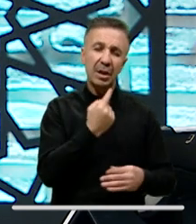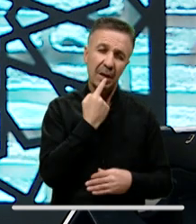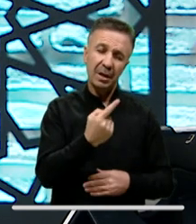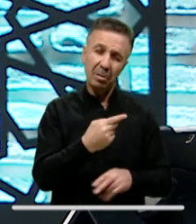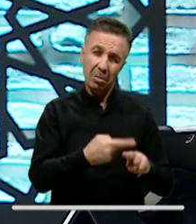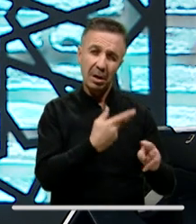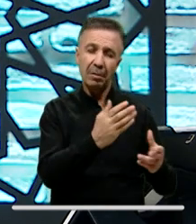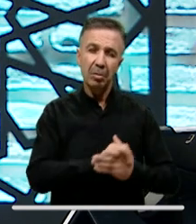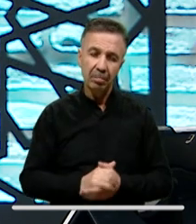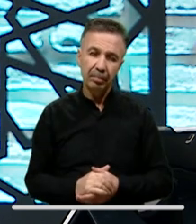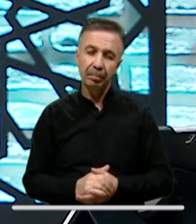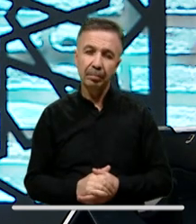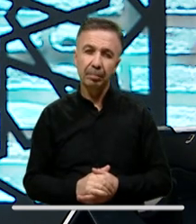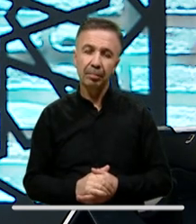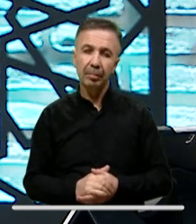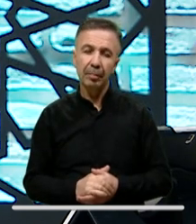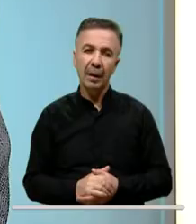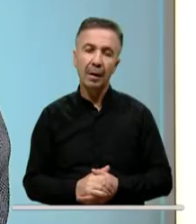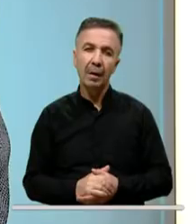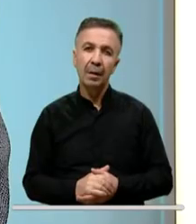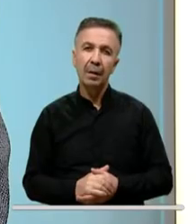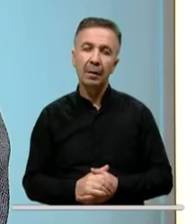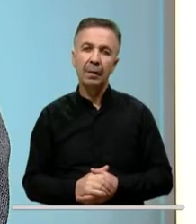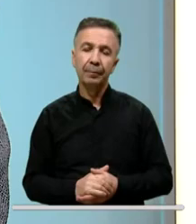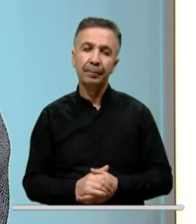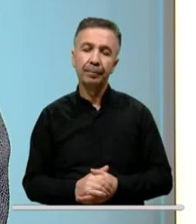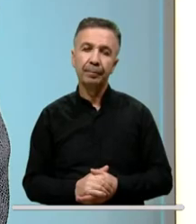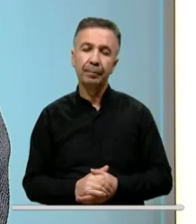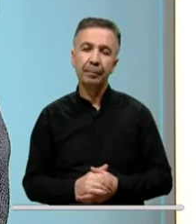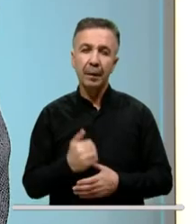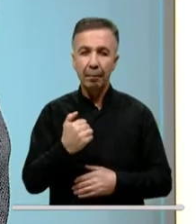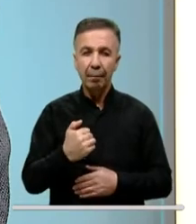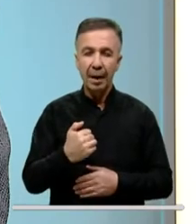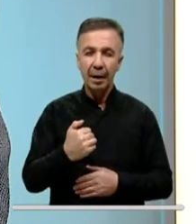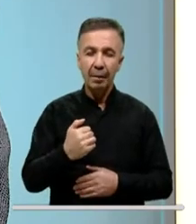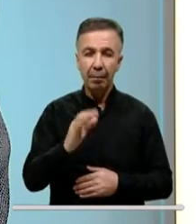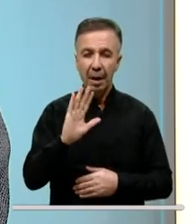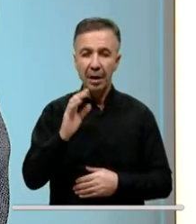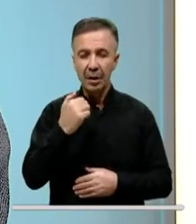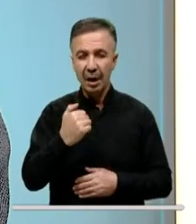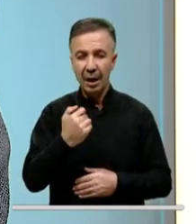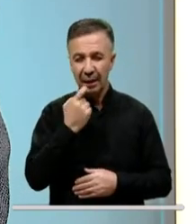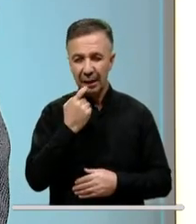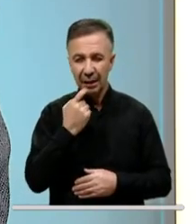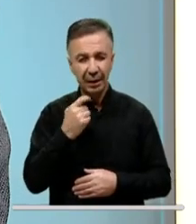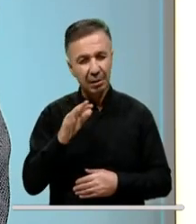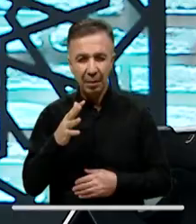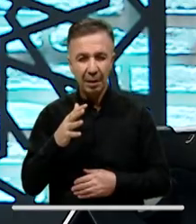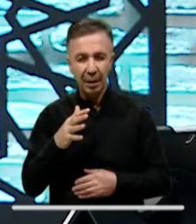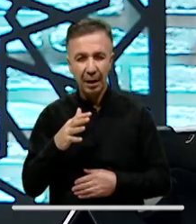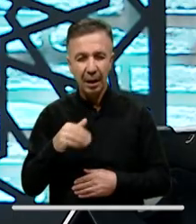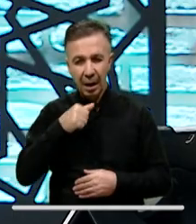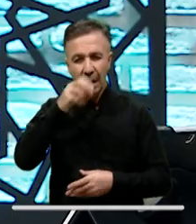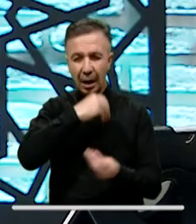hani yüksek oranda 5-6 yıl sonra ihtimaldir bana çıkar hac dedi ve